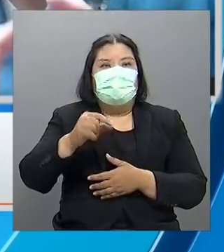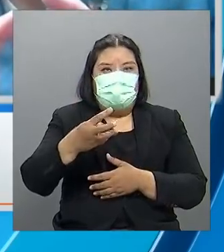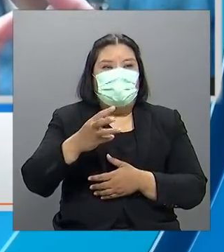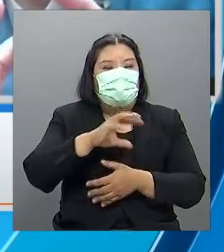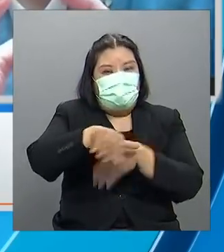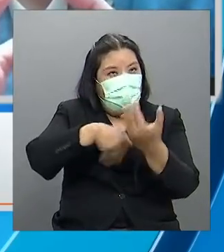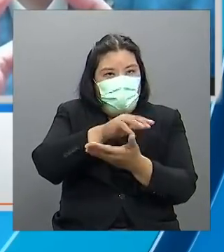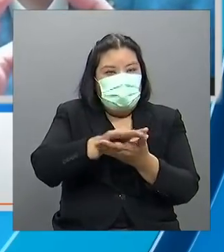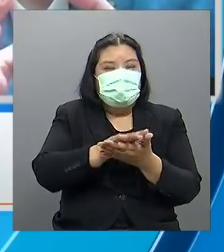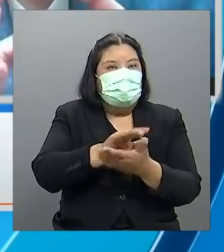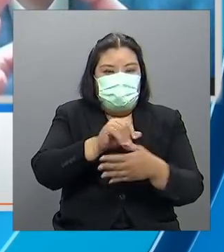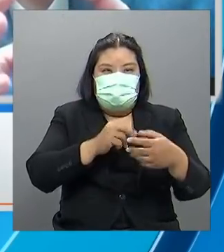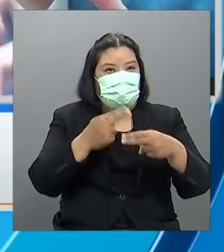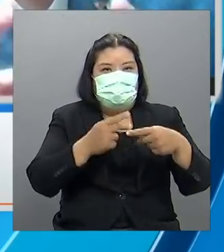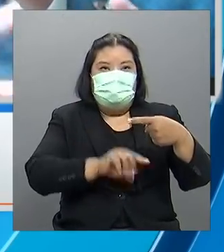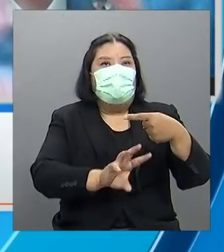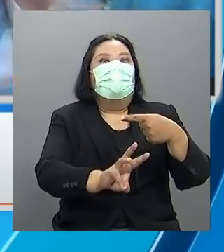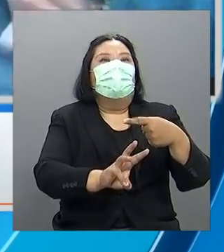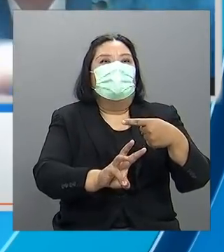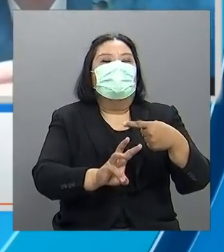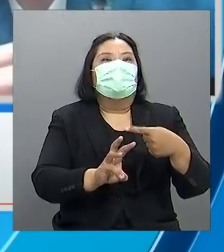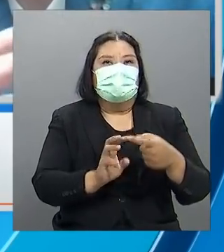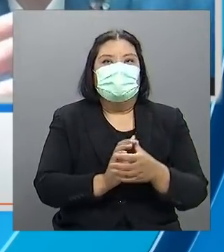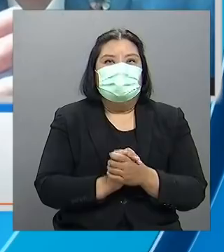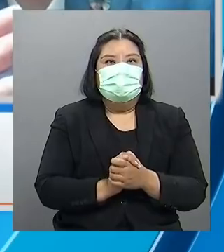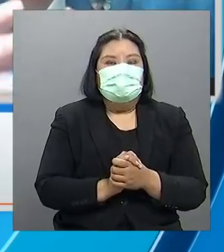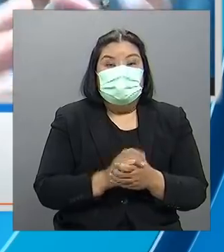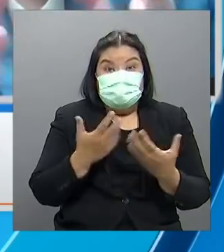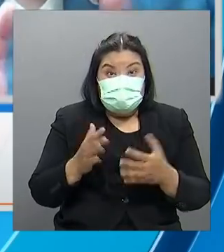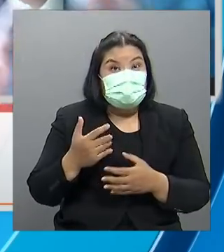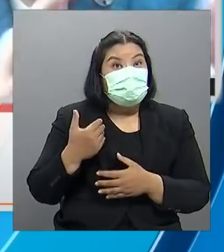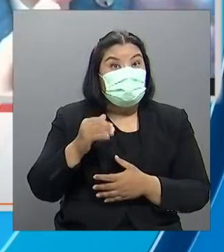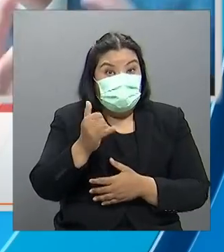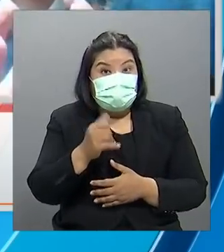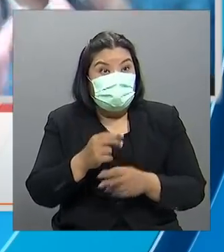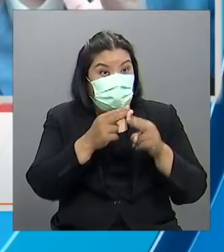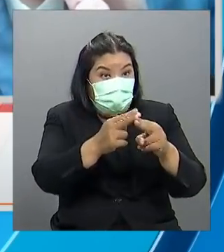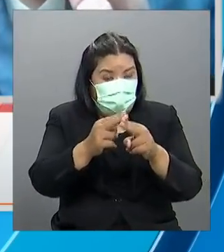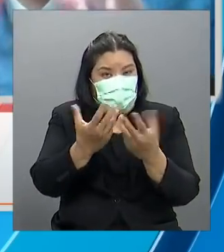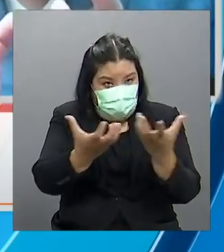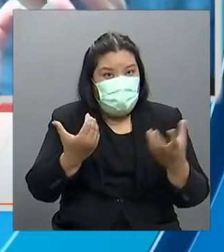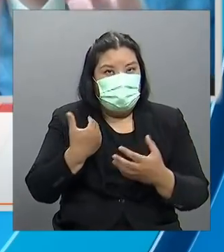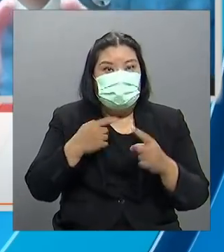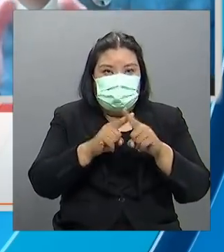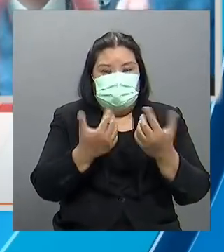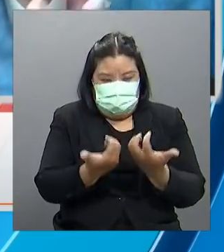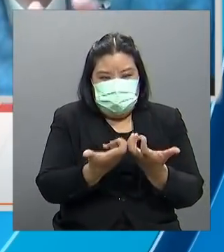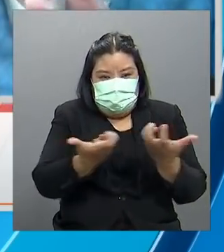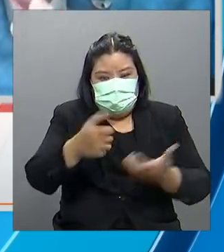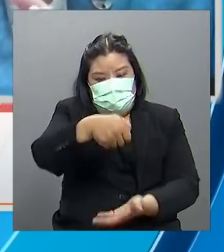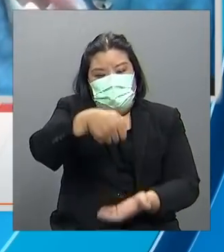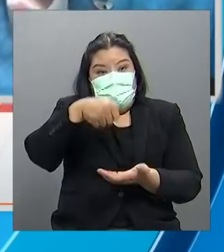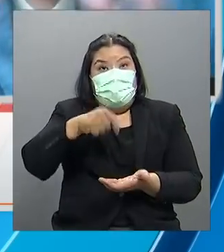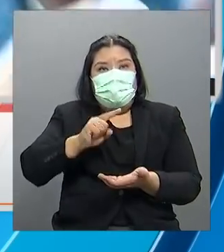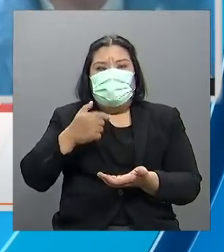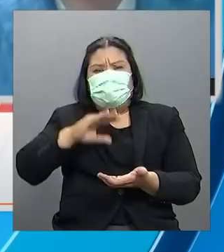ที่อยู่ในนี้บางอย่างแต่ละบ้านอาจจะมีมากกว่านี้ด้วยซ้ำแต่ที่เราทำเป็นเซตแยกออกมาเพราะคนที่ต้องใช้เซตนี้นั่นหมายความว่าเ